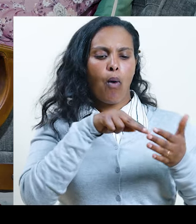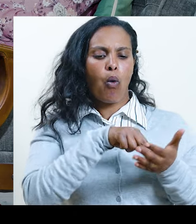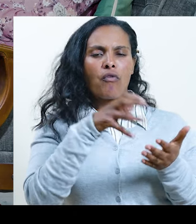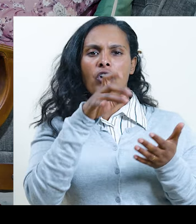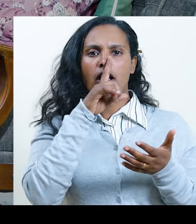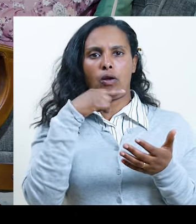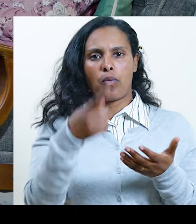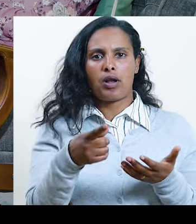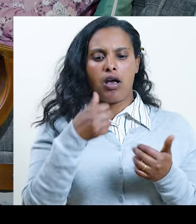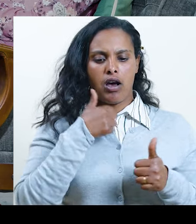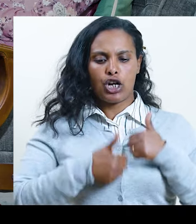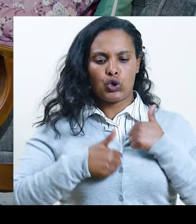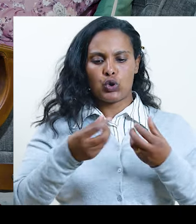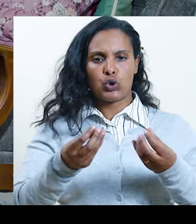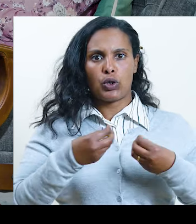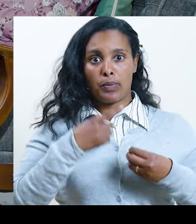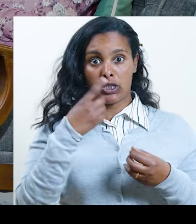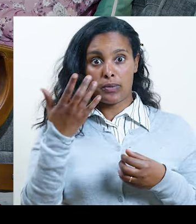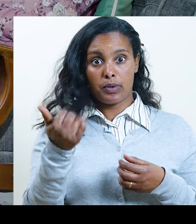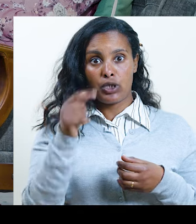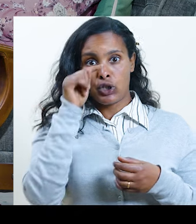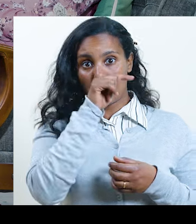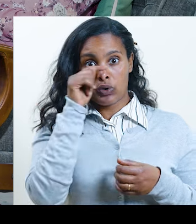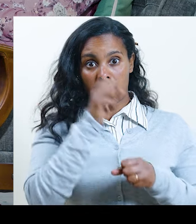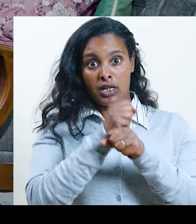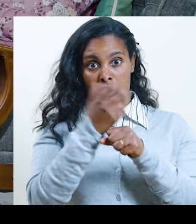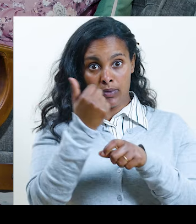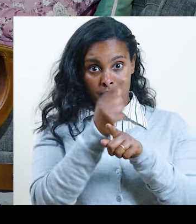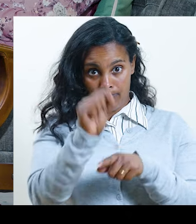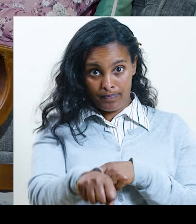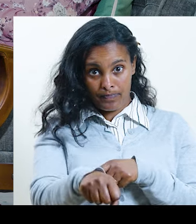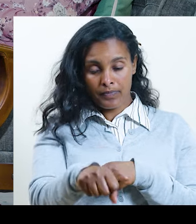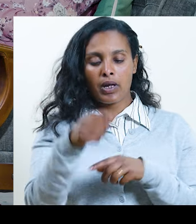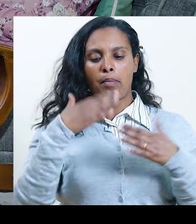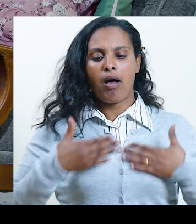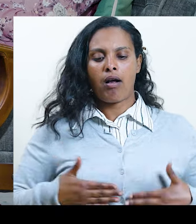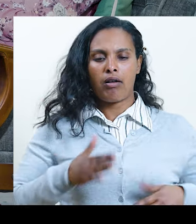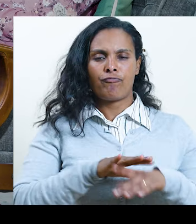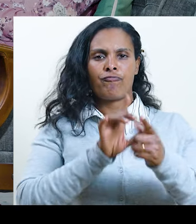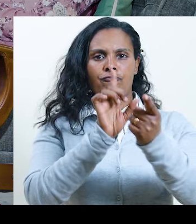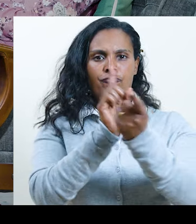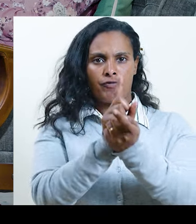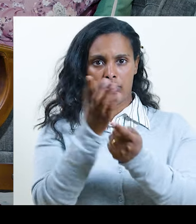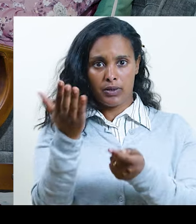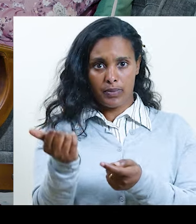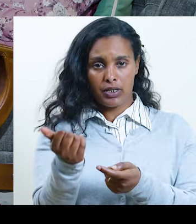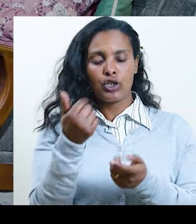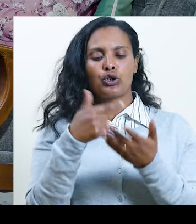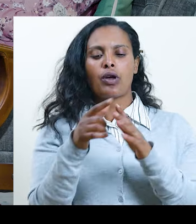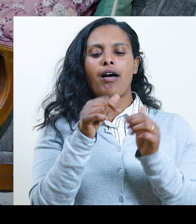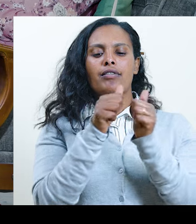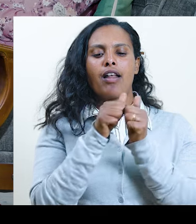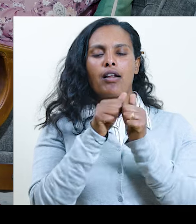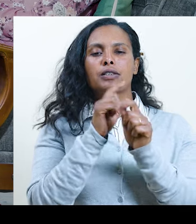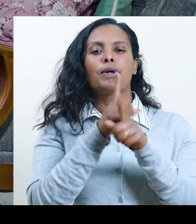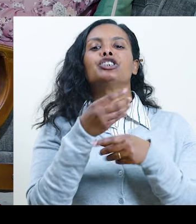አብሬያት መቆሜን ላሳያ ትፈልጋለሁ፣ አድራሻዋን ስጡኝም ብለሽ ቲክቶክ እየሰራሽ ነበረ። በአካልም ሄደሽ አግኝተሻታል አይደለ? እሱን